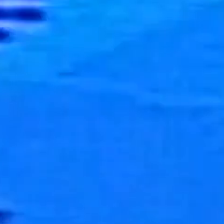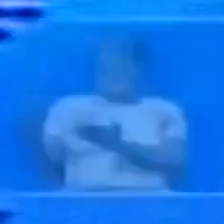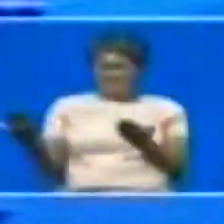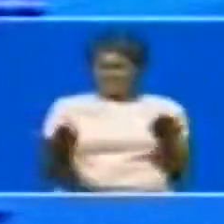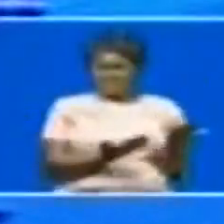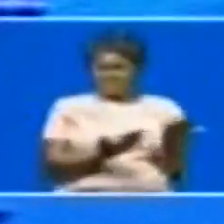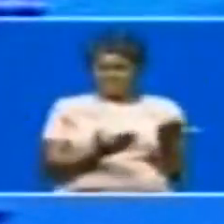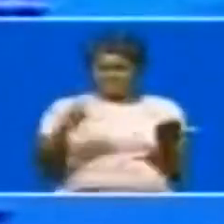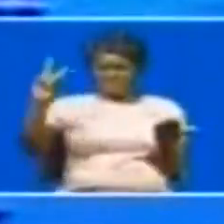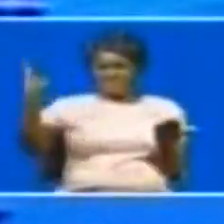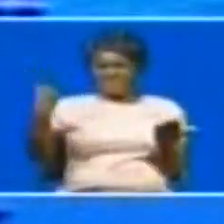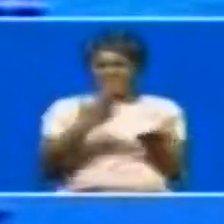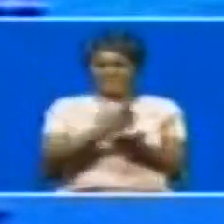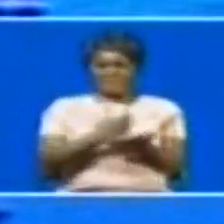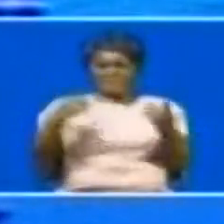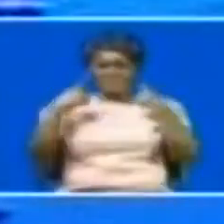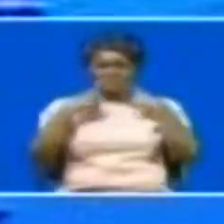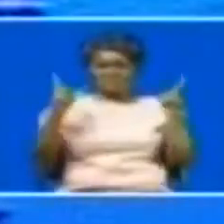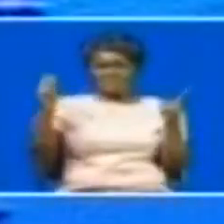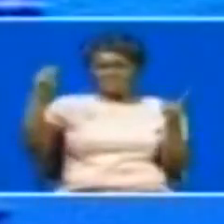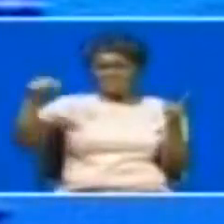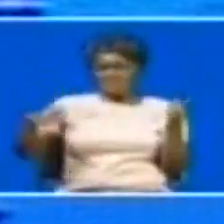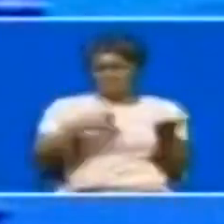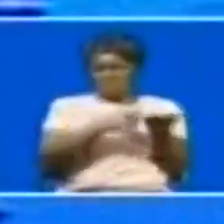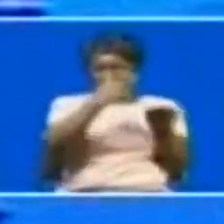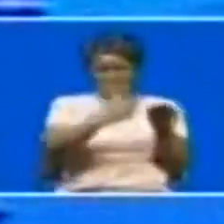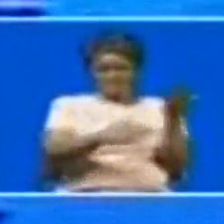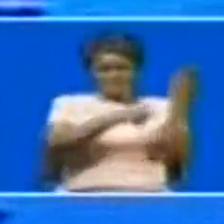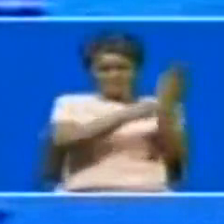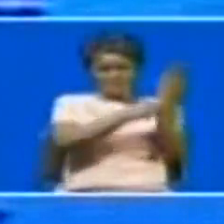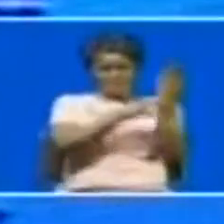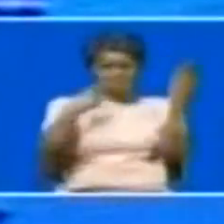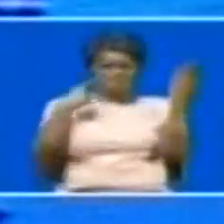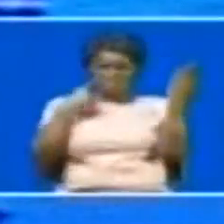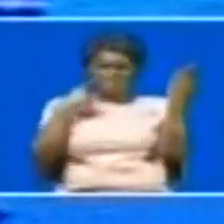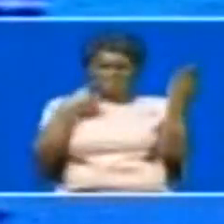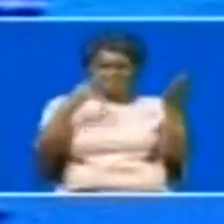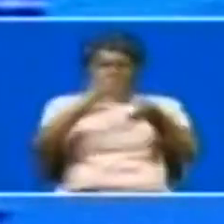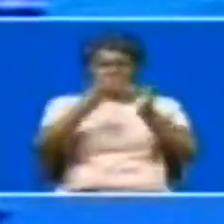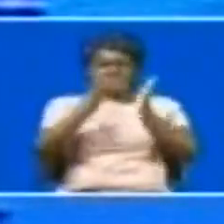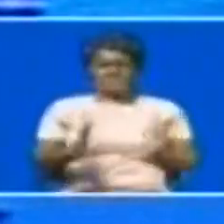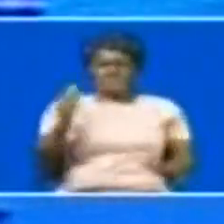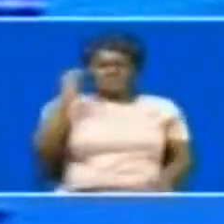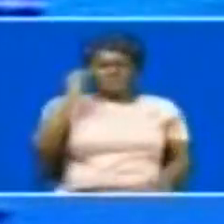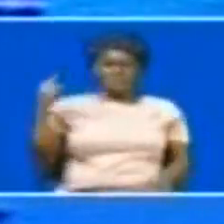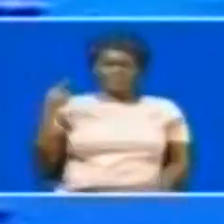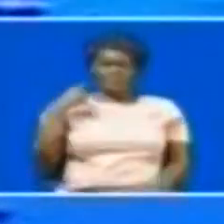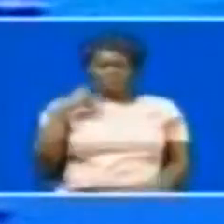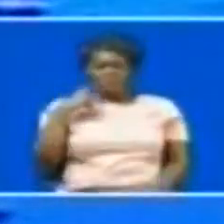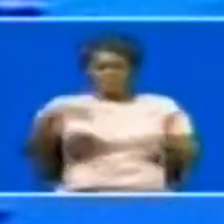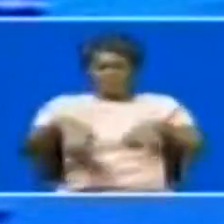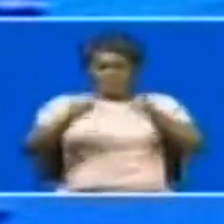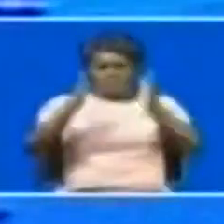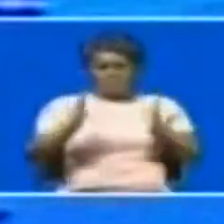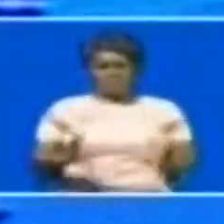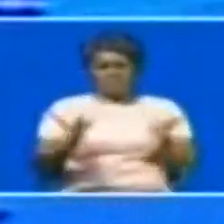Na mtazamaji, karibu katika sehemu ya pili ya taarifa za KTN leo wikendi. Jina langu ni Mary Kilobi, mtangazaji wa ishara ni Meresho Witi.